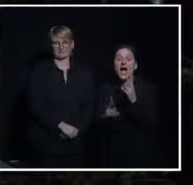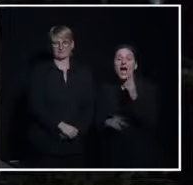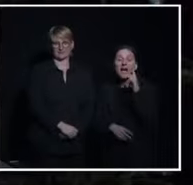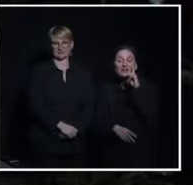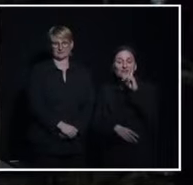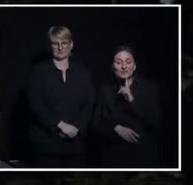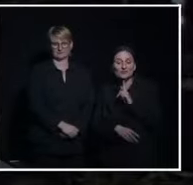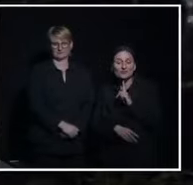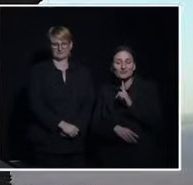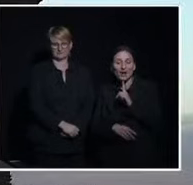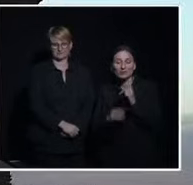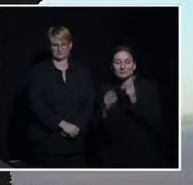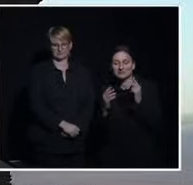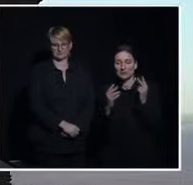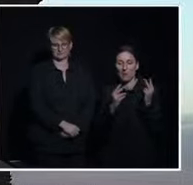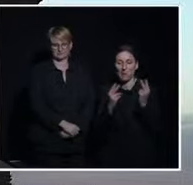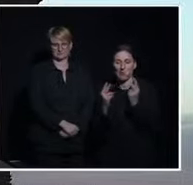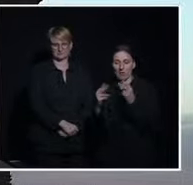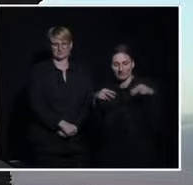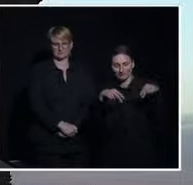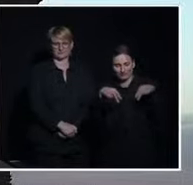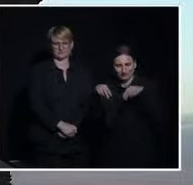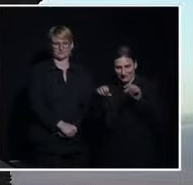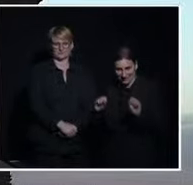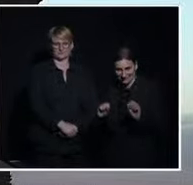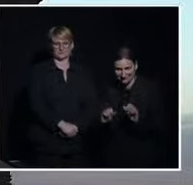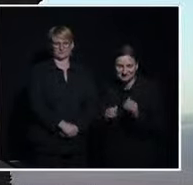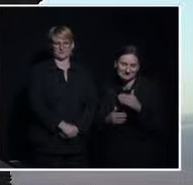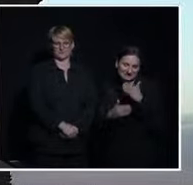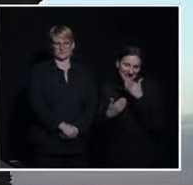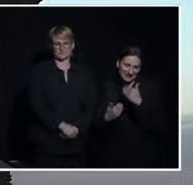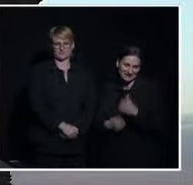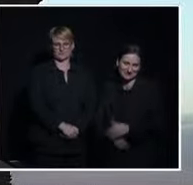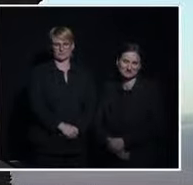Wenn wir alle noch ein bisschen aufrutschen würden, das wäre nett.